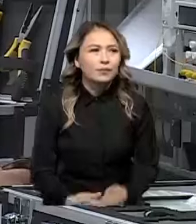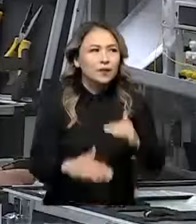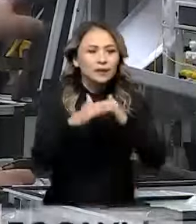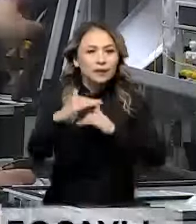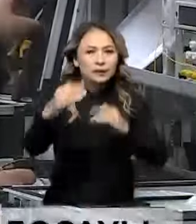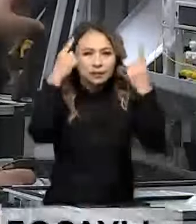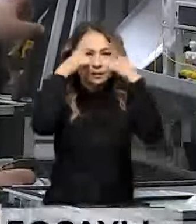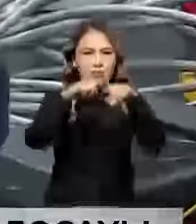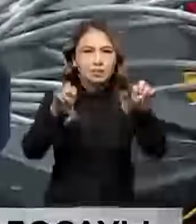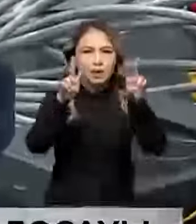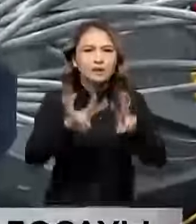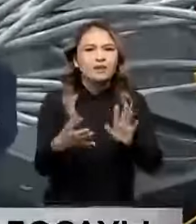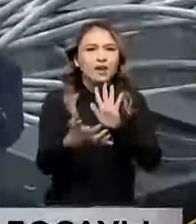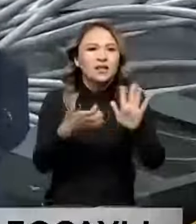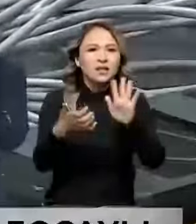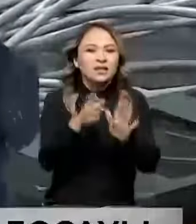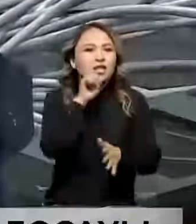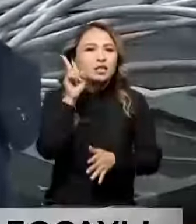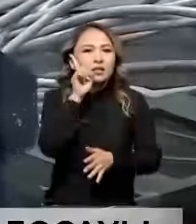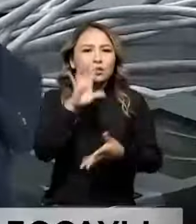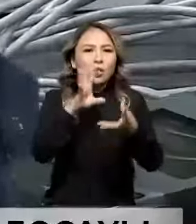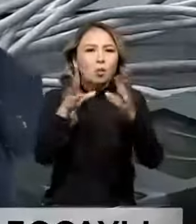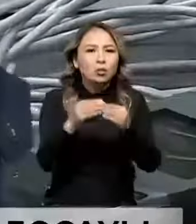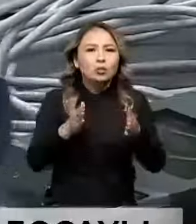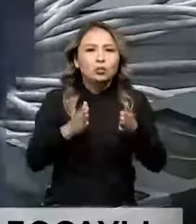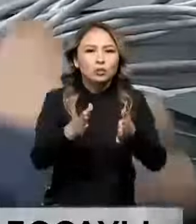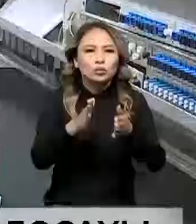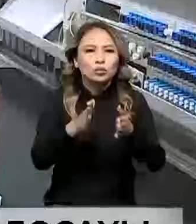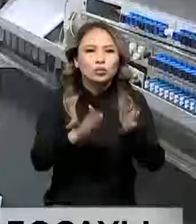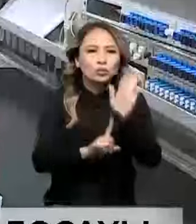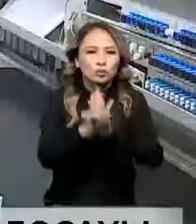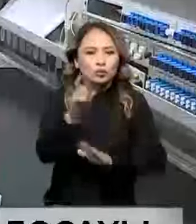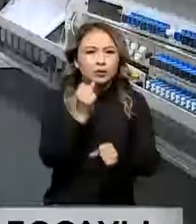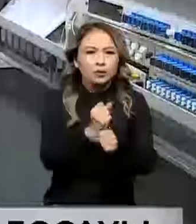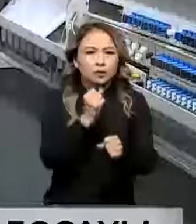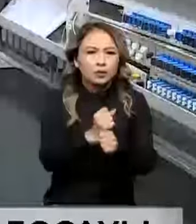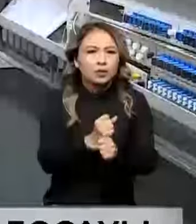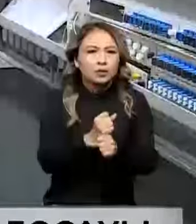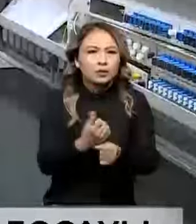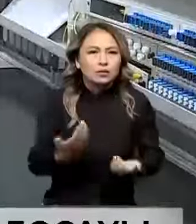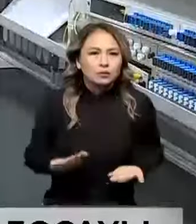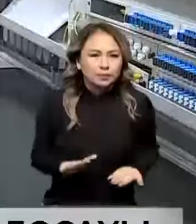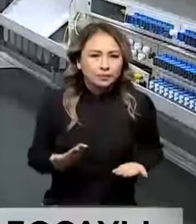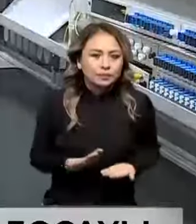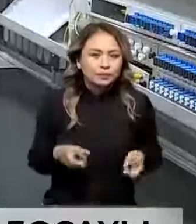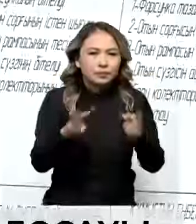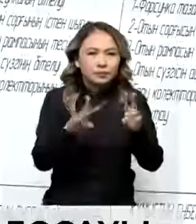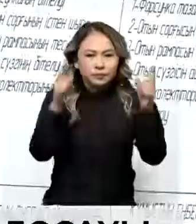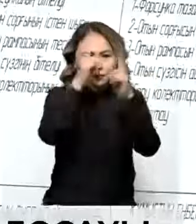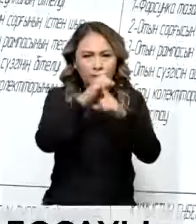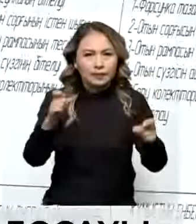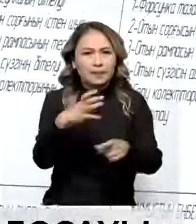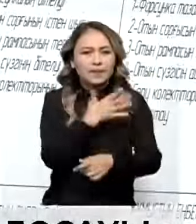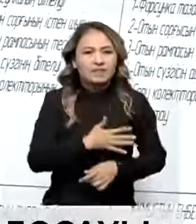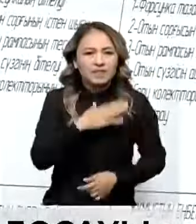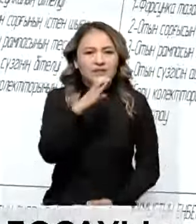Елде техникалық мамандар тапшы. Әсіресе жастар салаға жолуға құлықты емес. Бұл мәселе Еңбек және халықты әлеуметтік қорғау министрінде